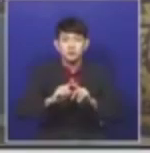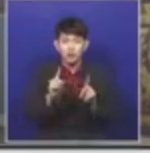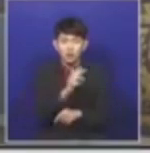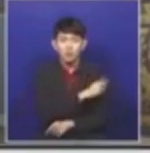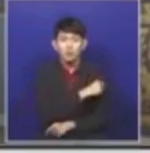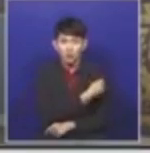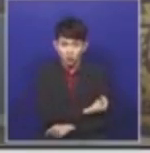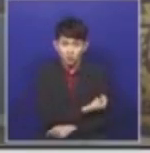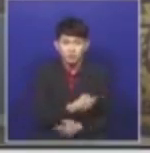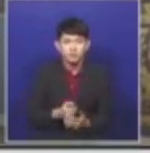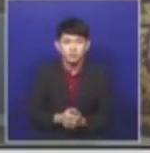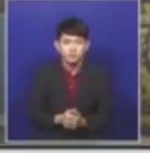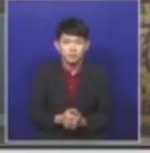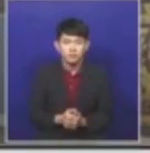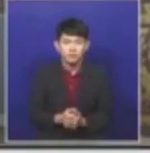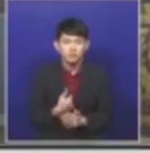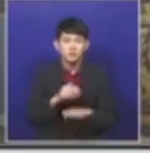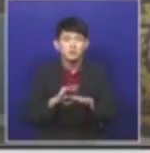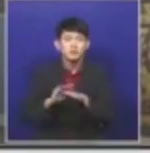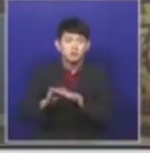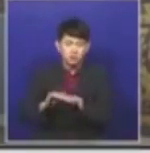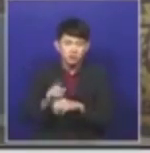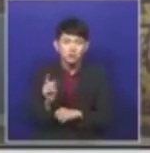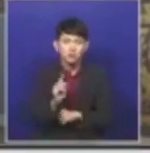หมอคุณหมอที่เคารพครับแต่ก็ต้องเตือนเท่านั้นเนี่ยท่านมาถึงวันนี้งดงามขอท่านจอดป้ายนี้นะ